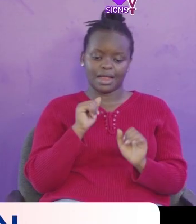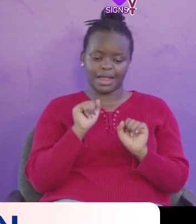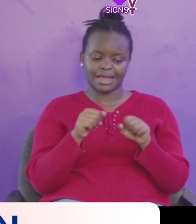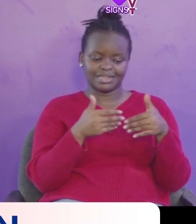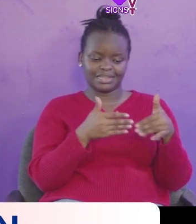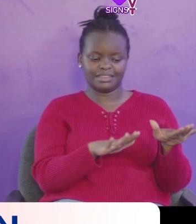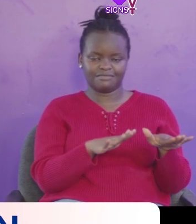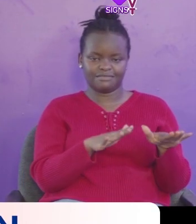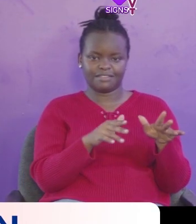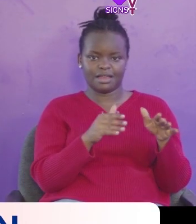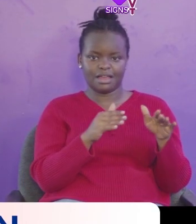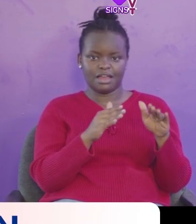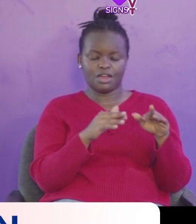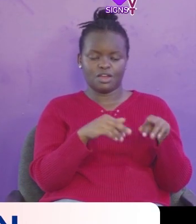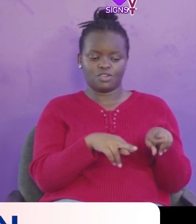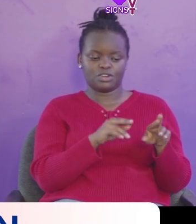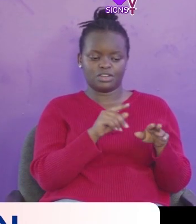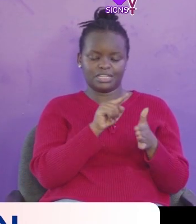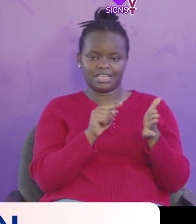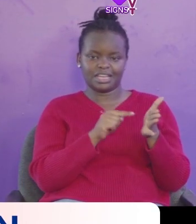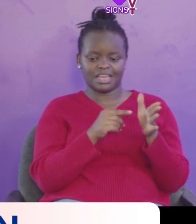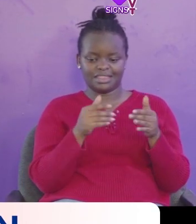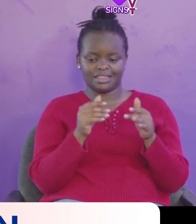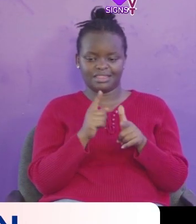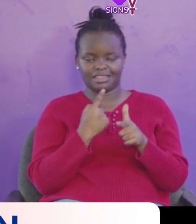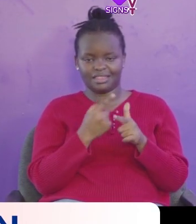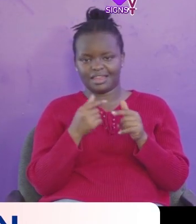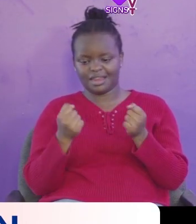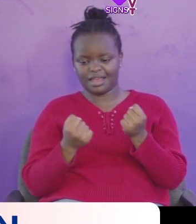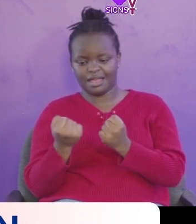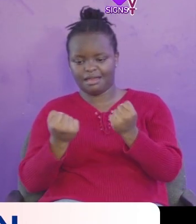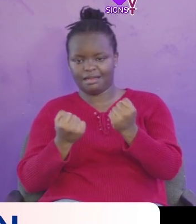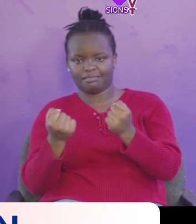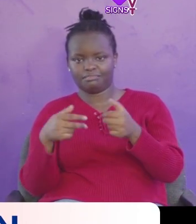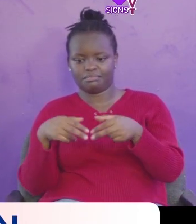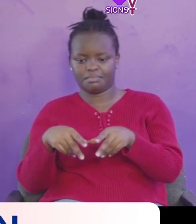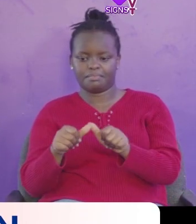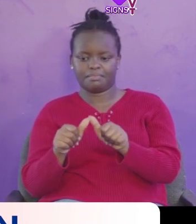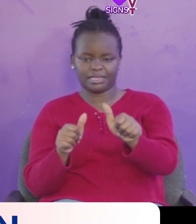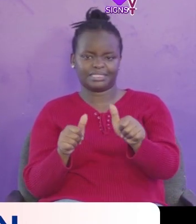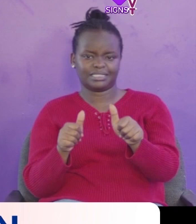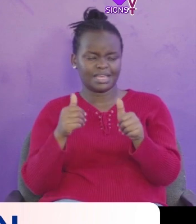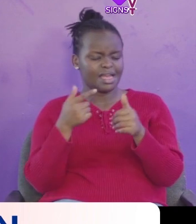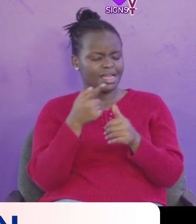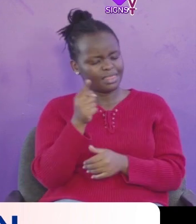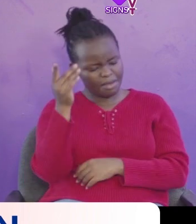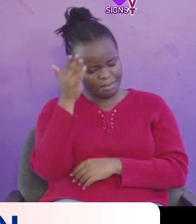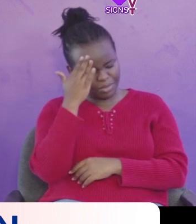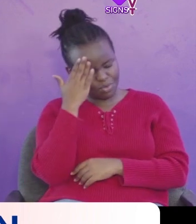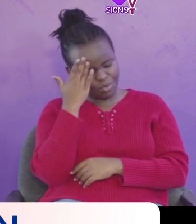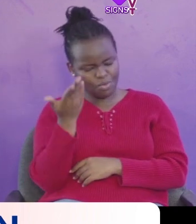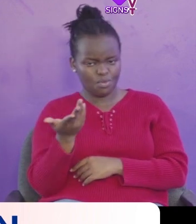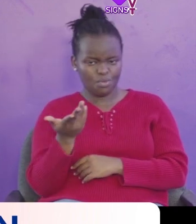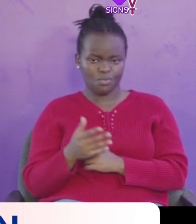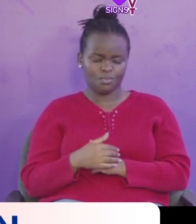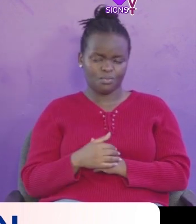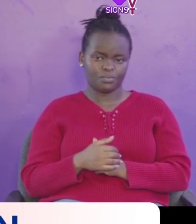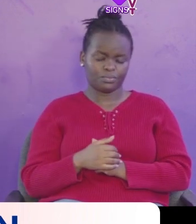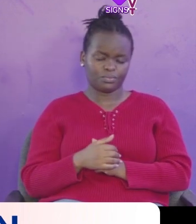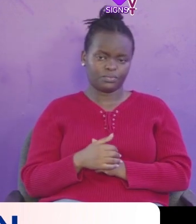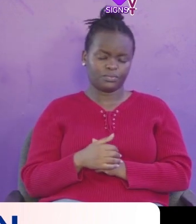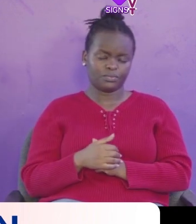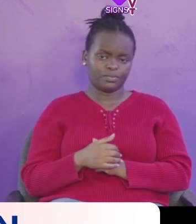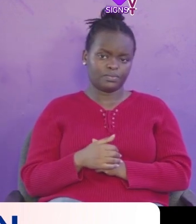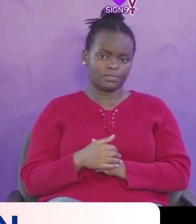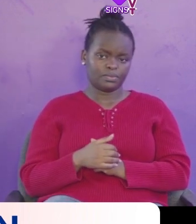Gari pita hata kitaka kuingia ndani. Na wanajua hapa ni njia ya sewage. Si ati watu tunaishi bwana, tumesoma na tunaishi